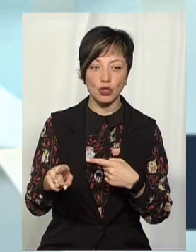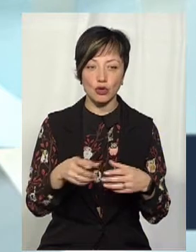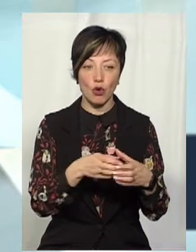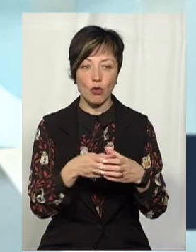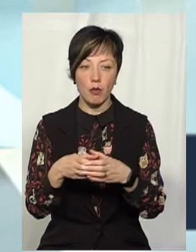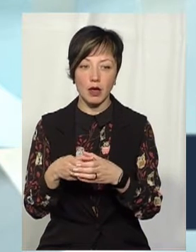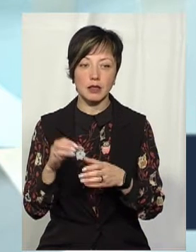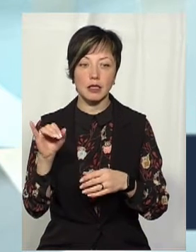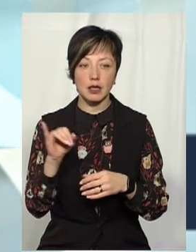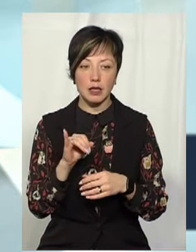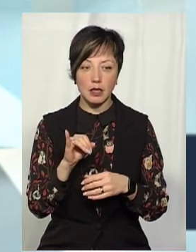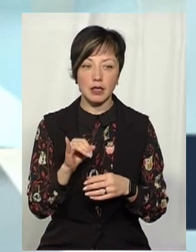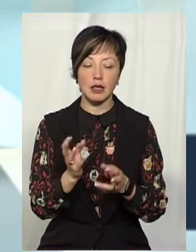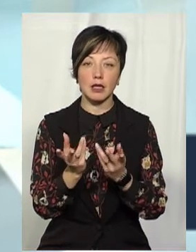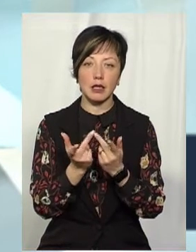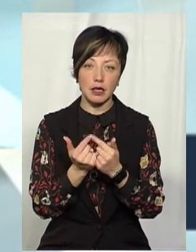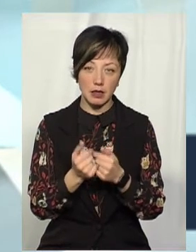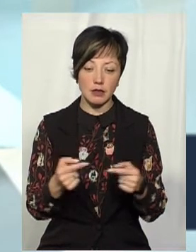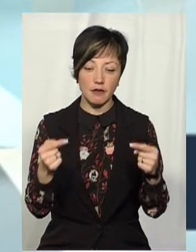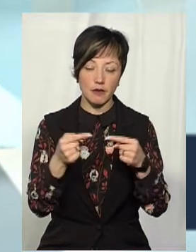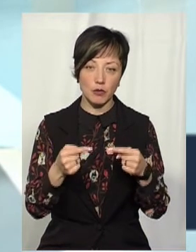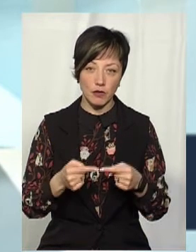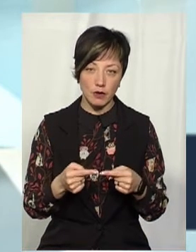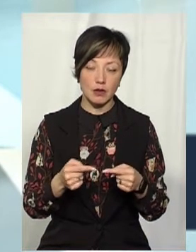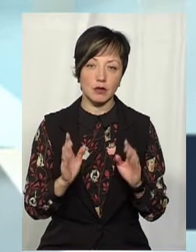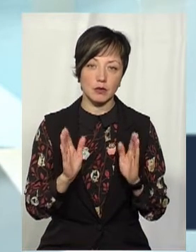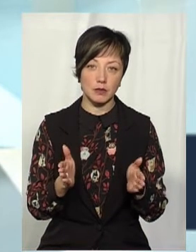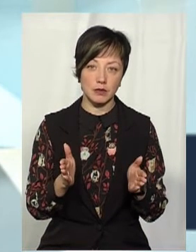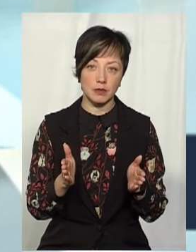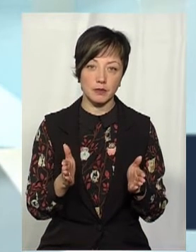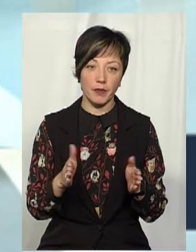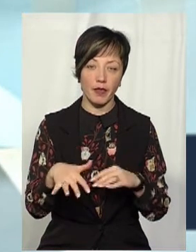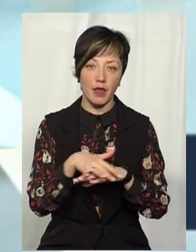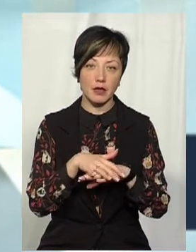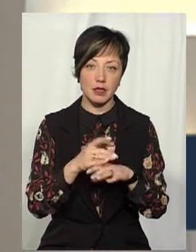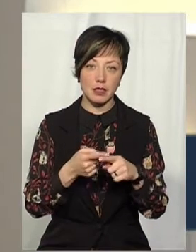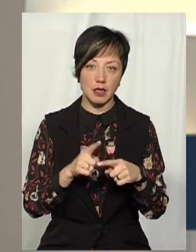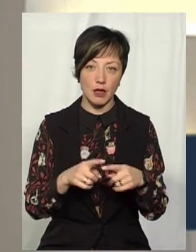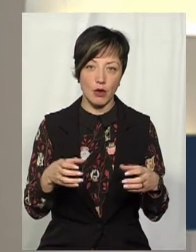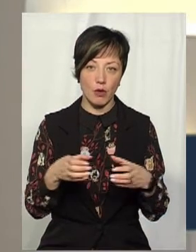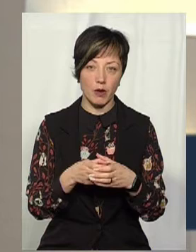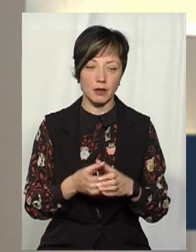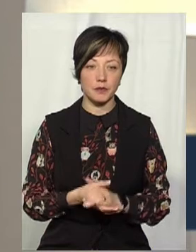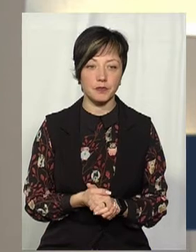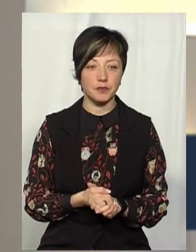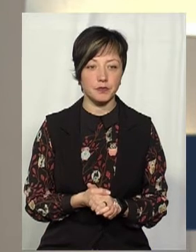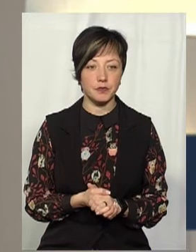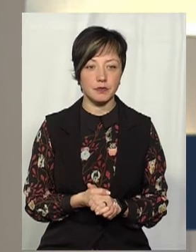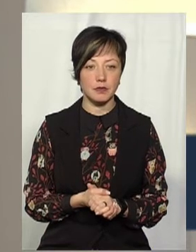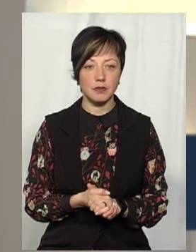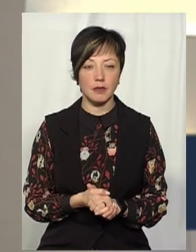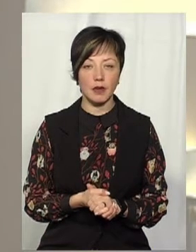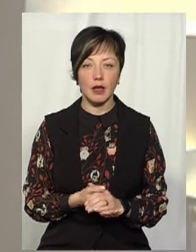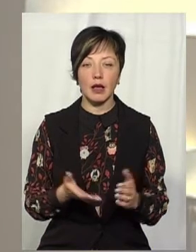громади. Ну, і відповідно їх кількість з чисельності населення цієї громади. От, а